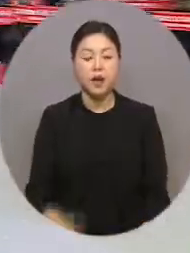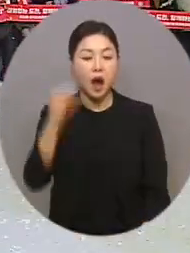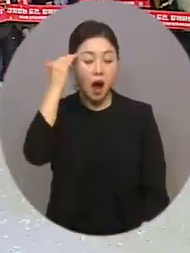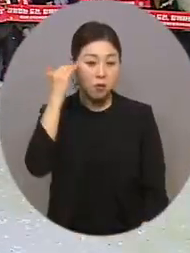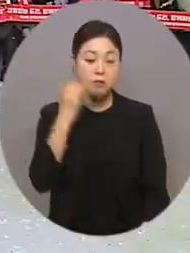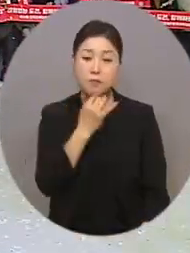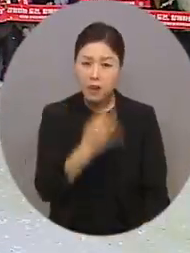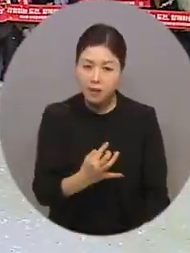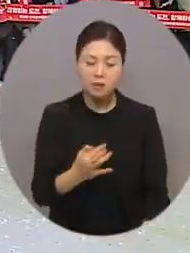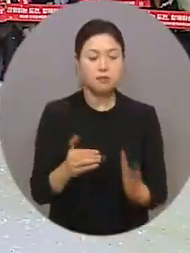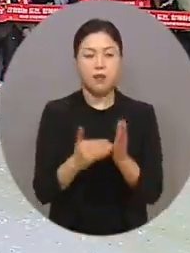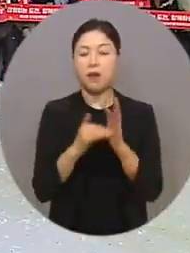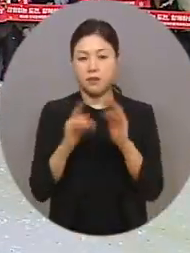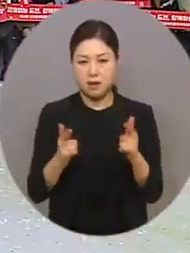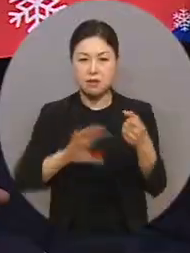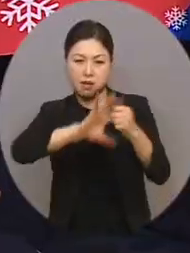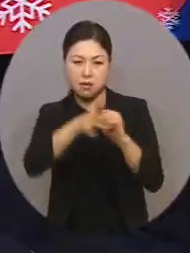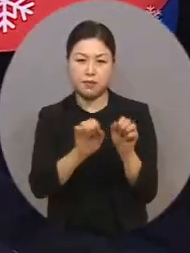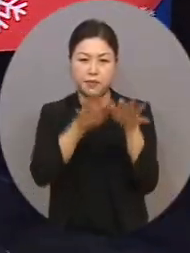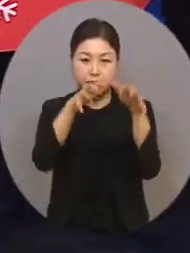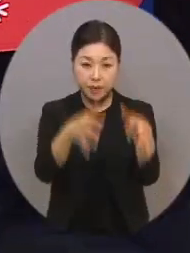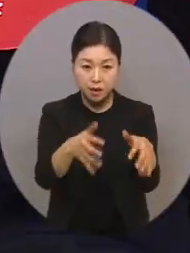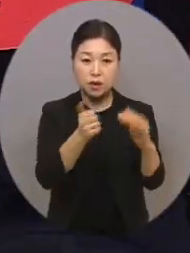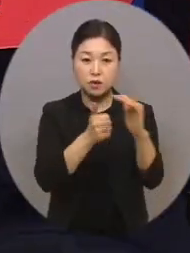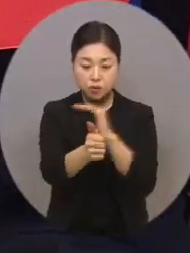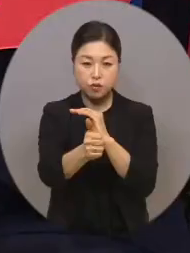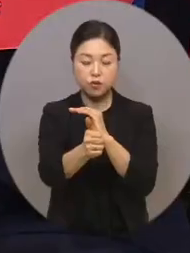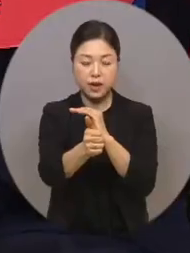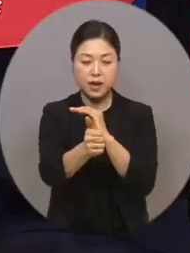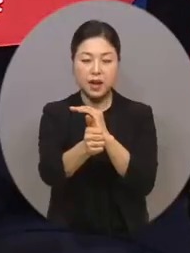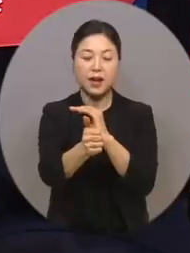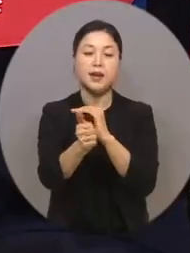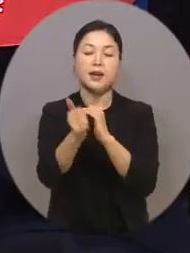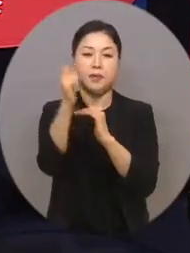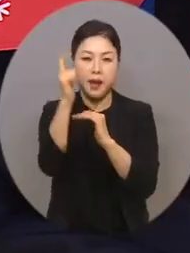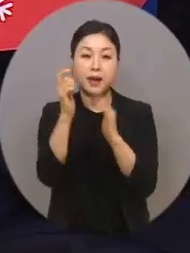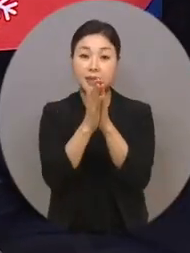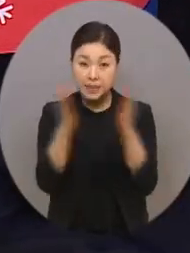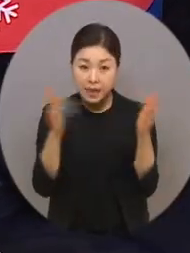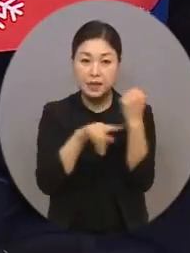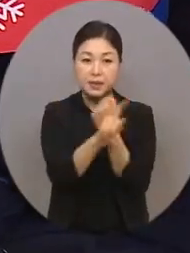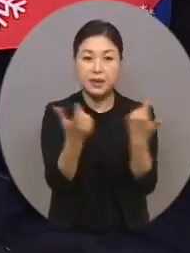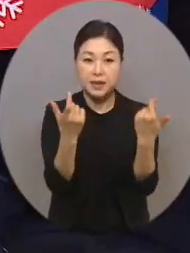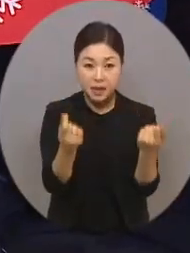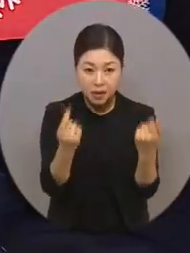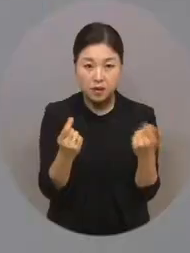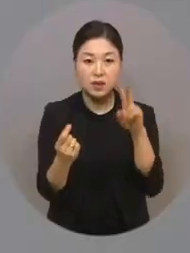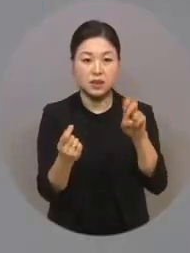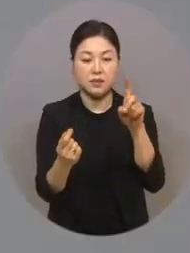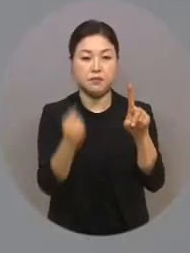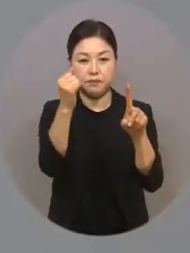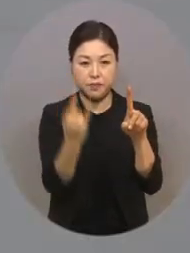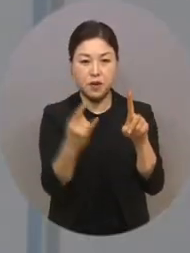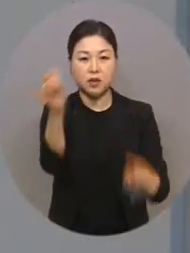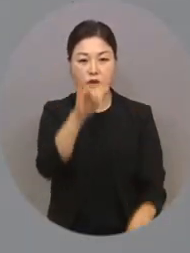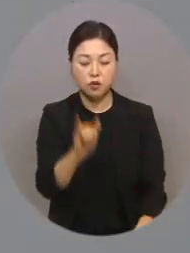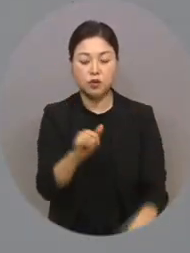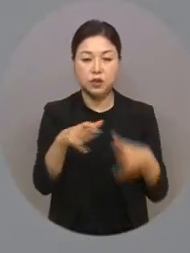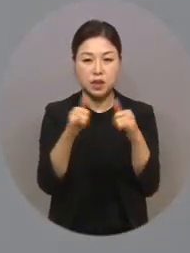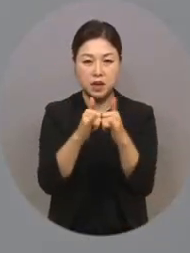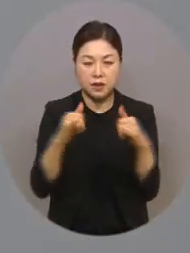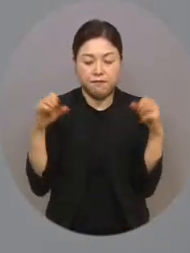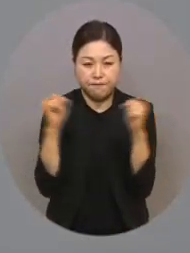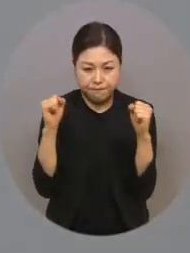대한민국뿐만 아니라 세계 무대로 나아갈 선수들의 시작을 알렸던 21회 전국장애인 동계체육대회. 내년